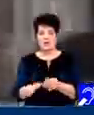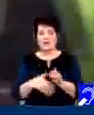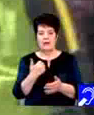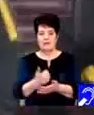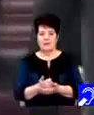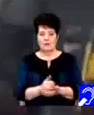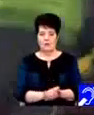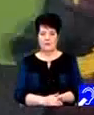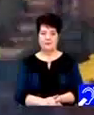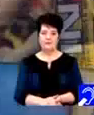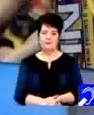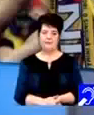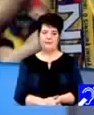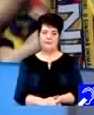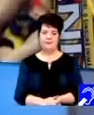liderului.